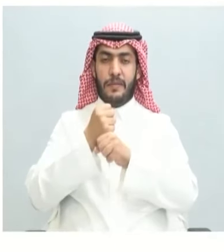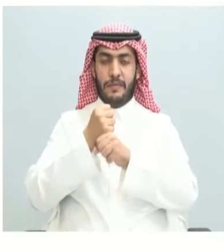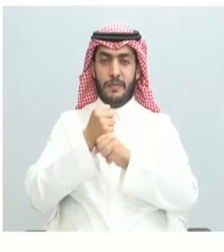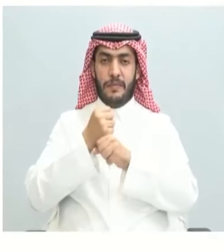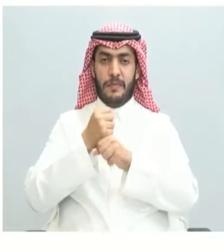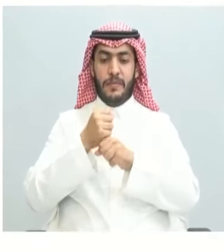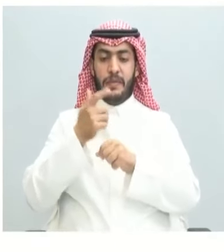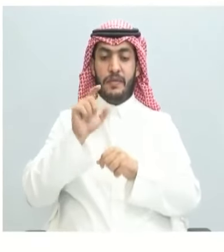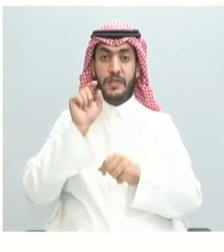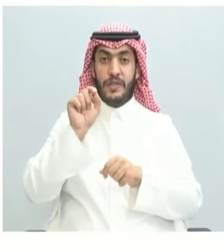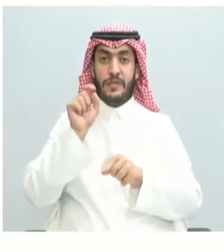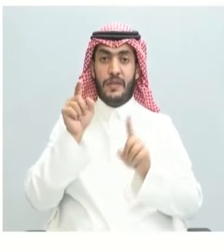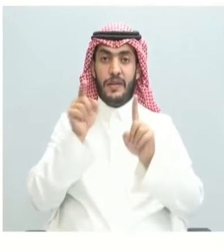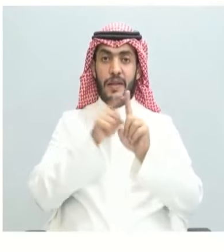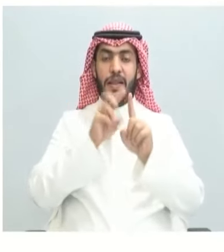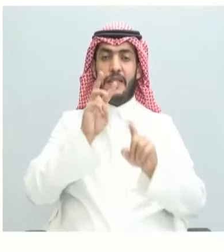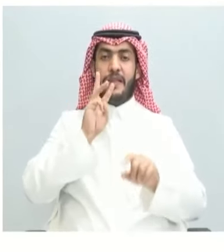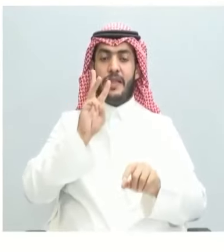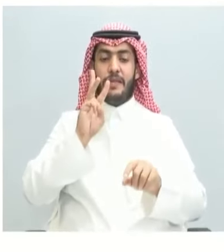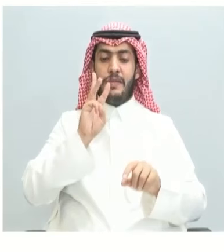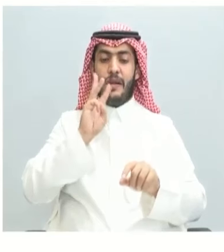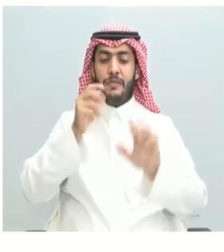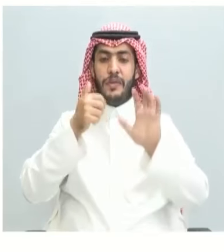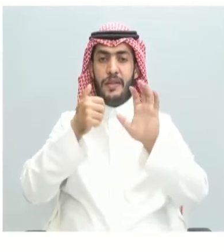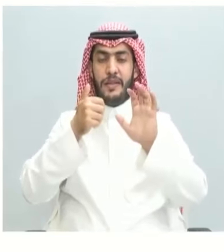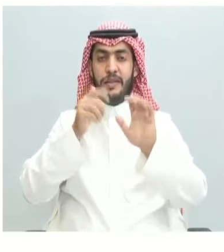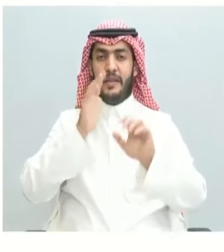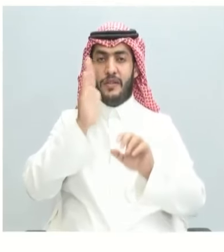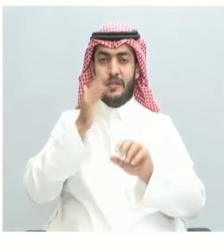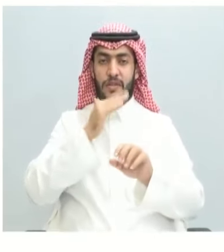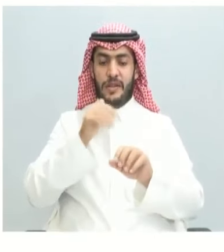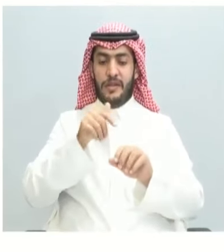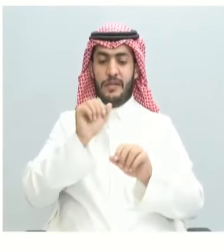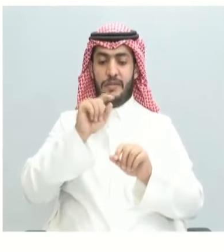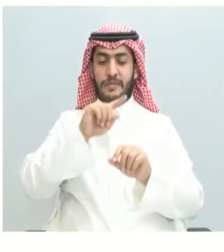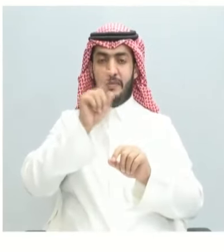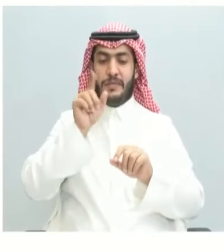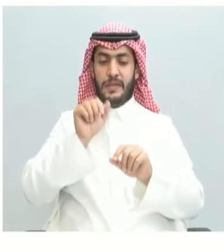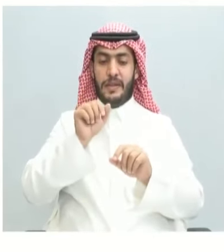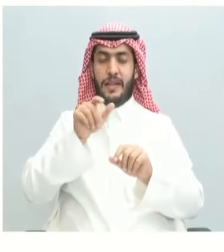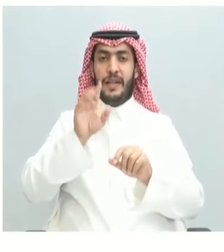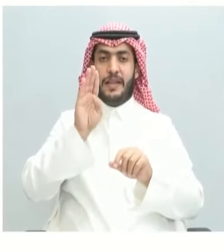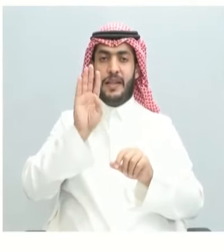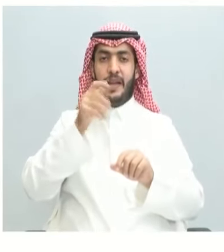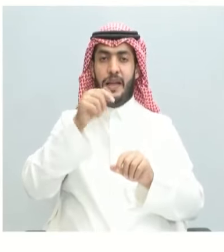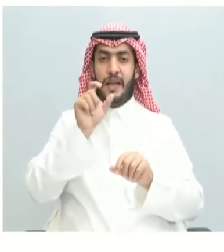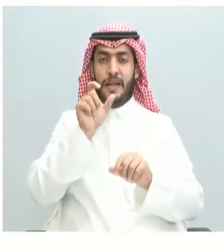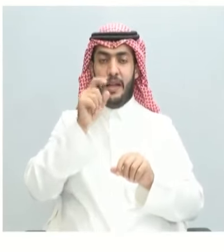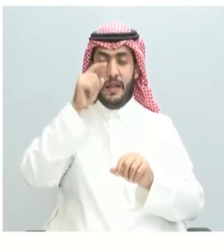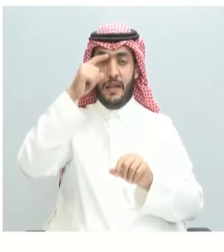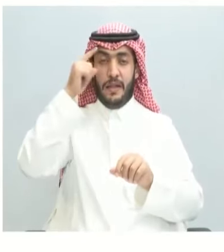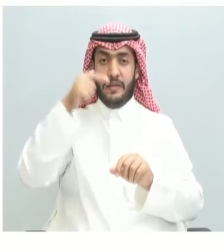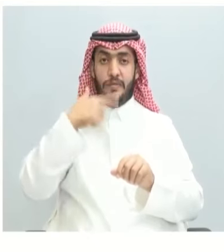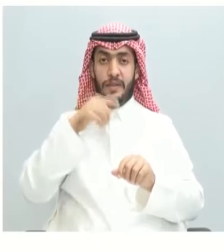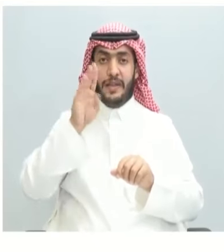لدينا من صفر الى 360 درجه لتحديد الاتجاه الذي سيتخذه الكائن فاذا كنت تريد ان